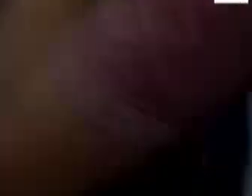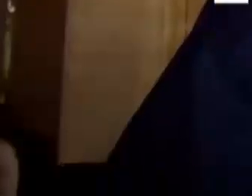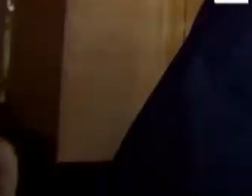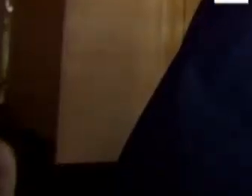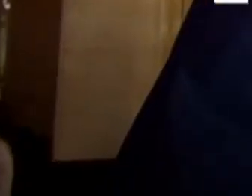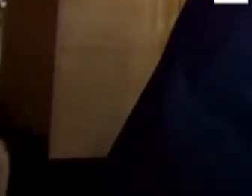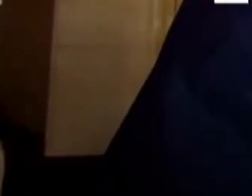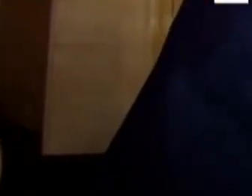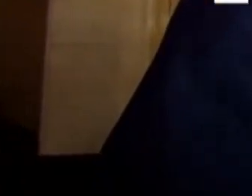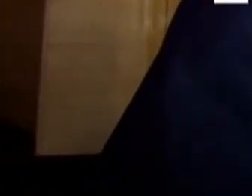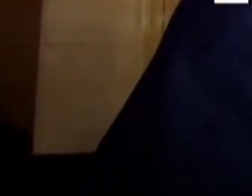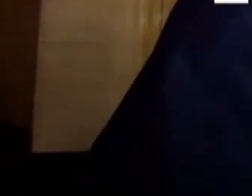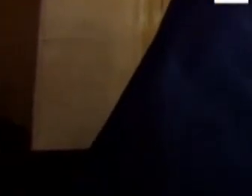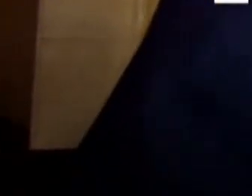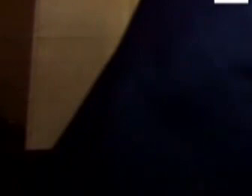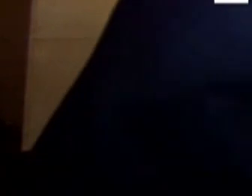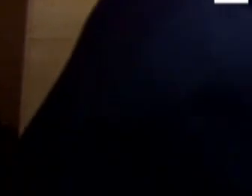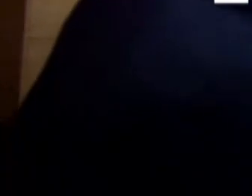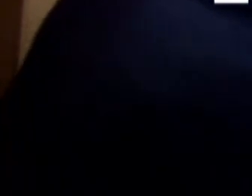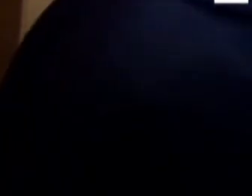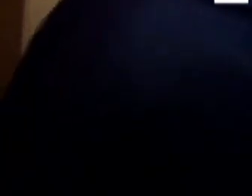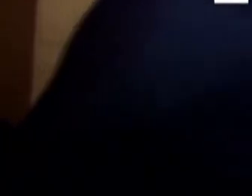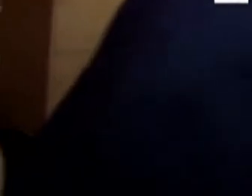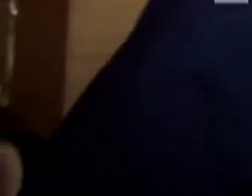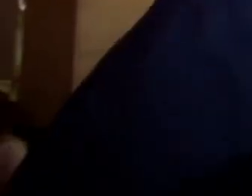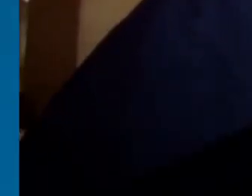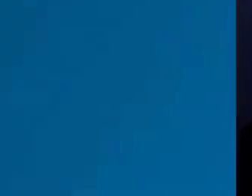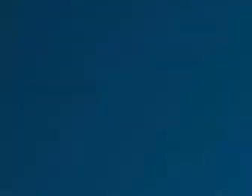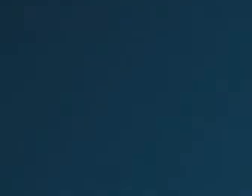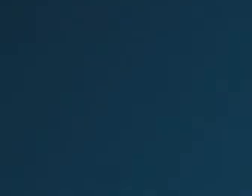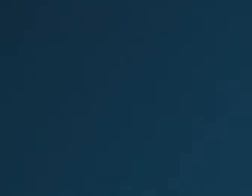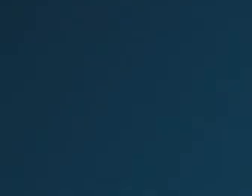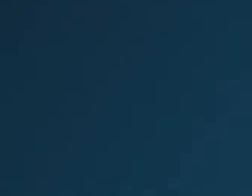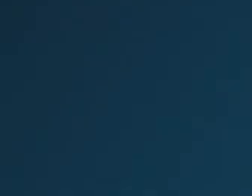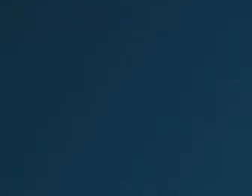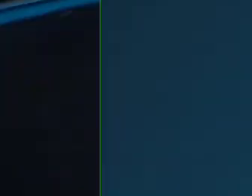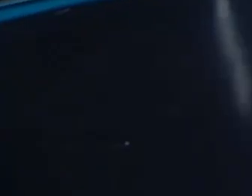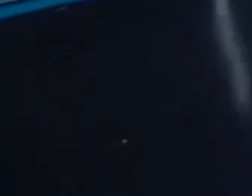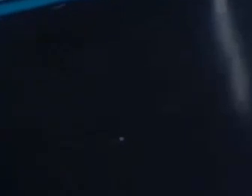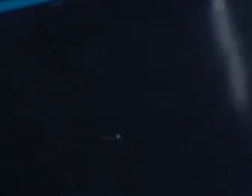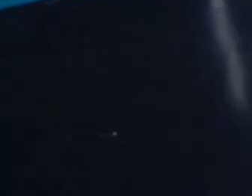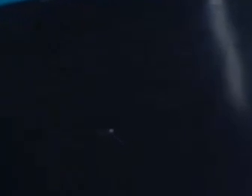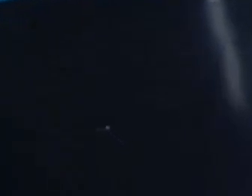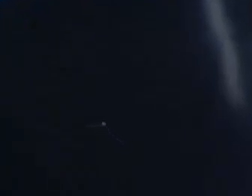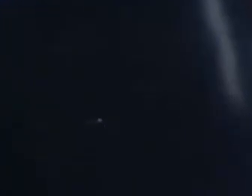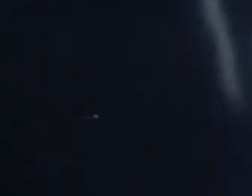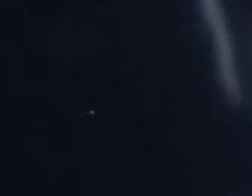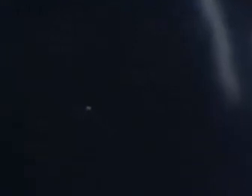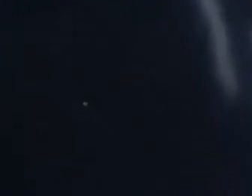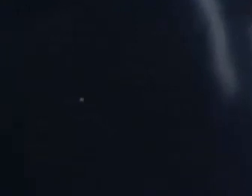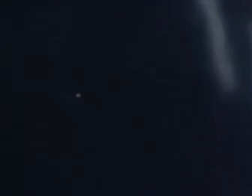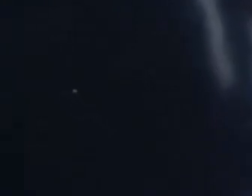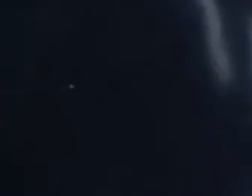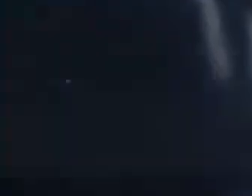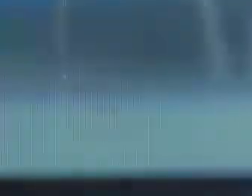בשאנזליזה. סטמבו מאץ' מעונת פלבלג'ור עם ואגן יקרות רנגותר. חדשות הערב עם גאולה אבן